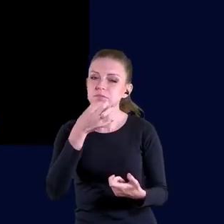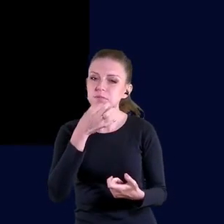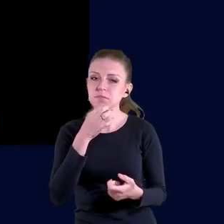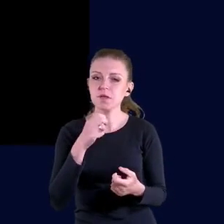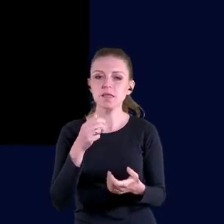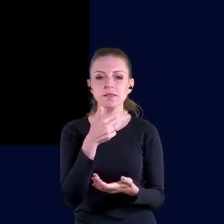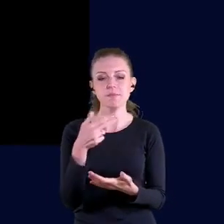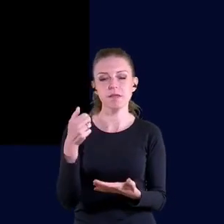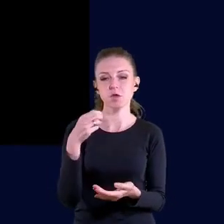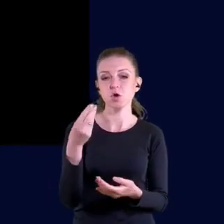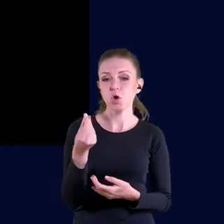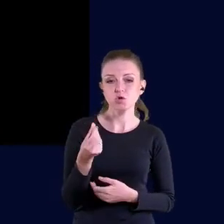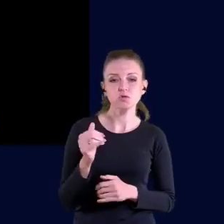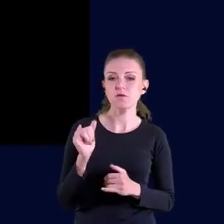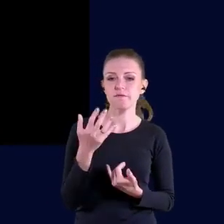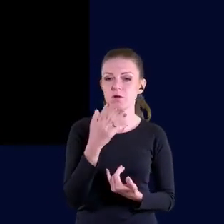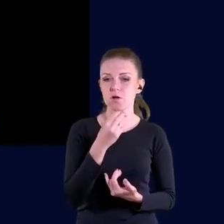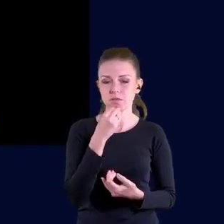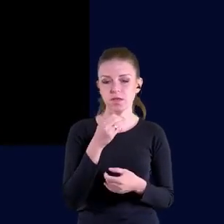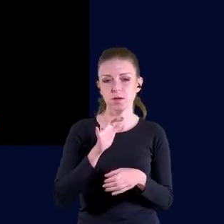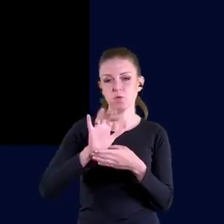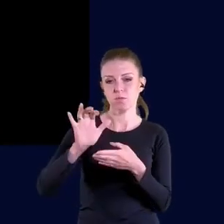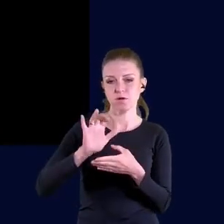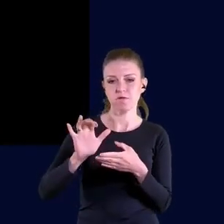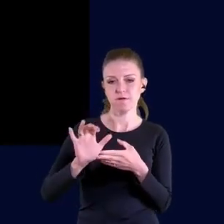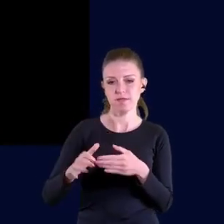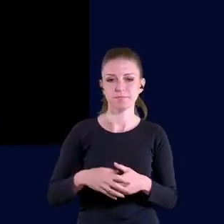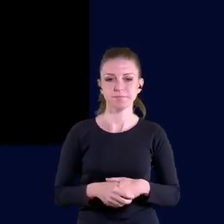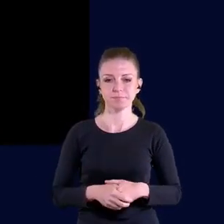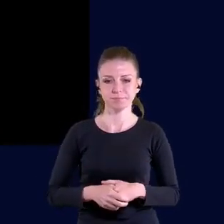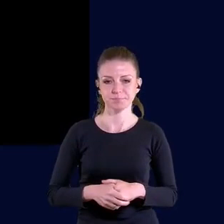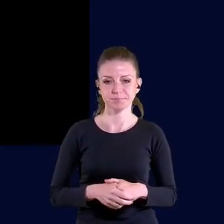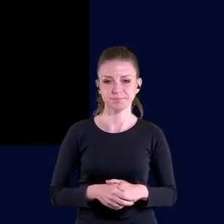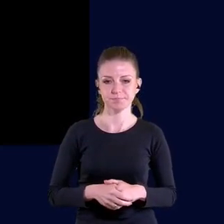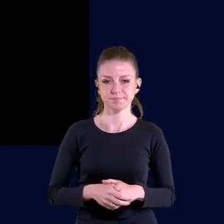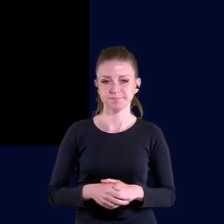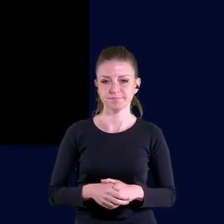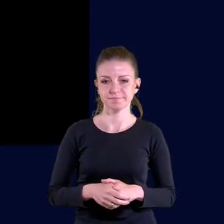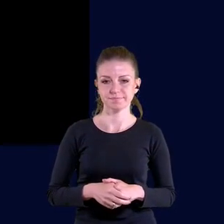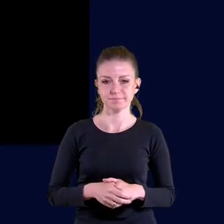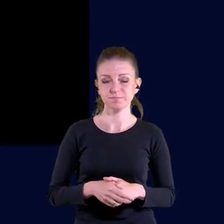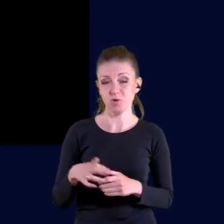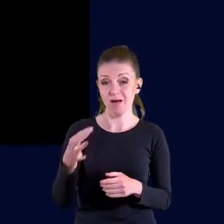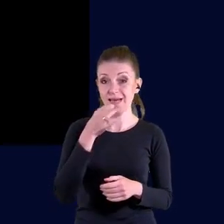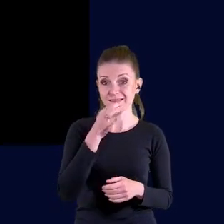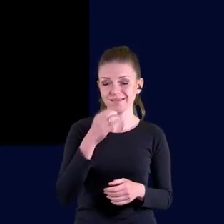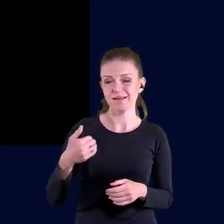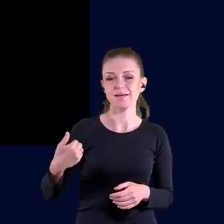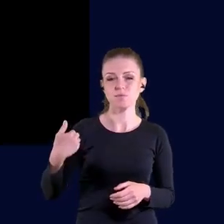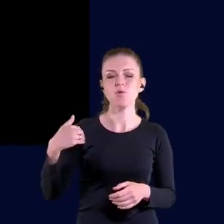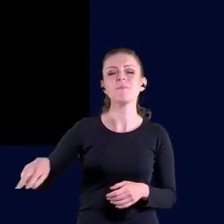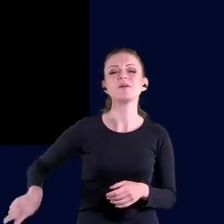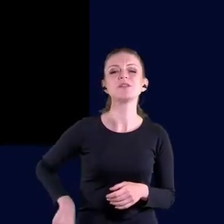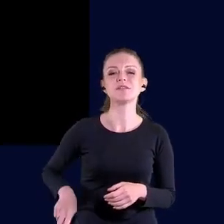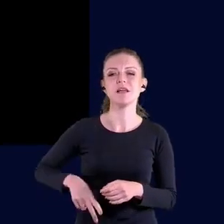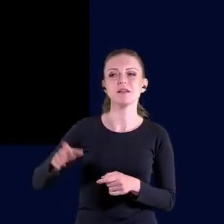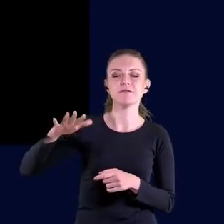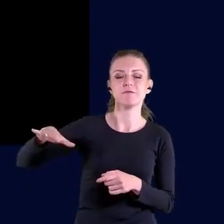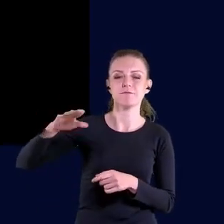kosztów publikowania otwartego która ta ankieta przez Ministerstwo została niedawno przesłana